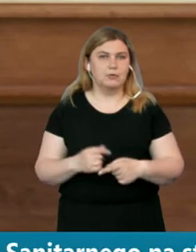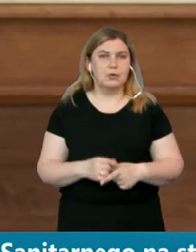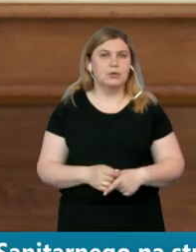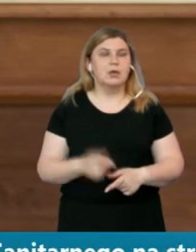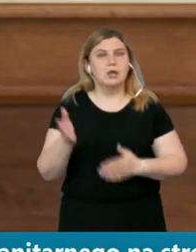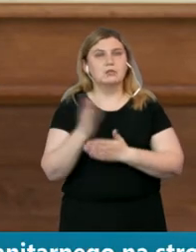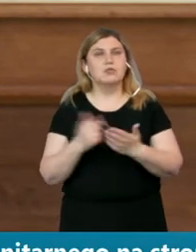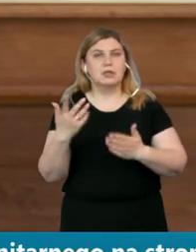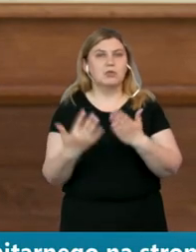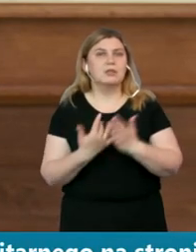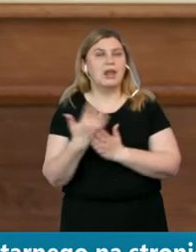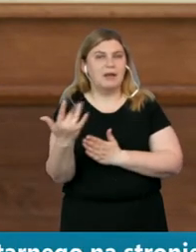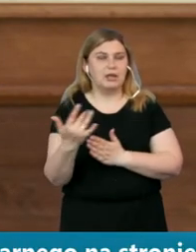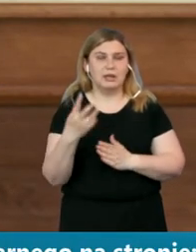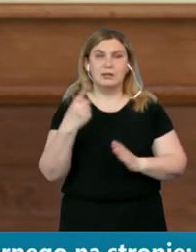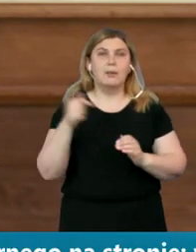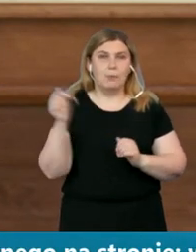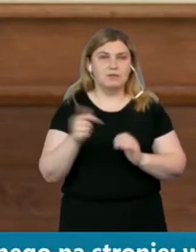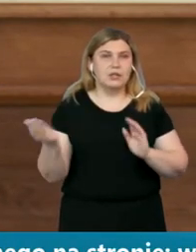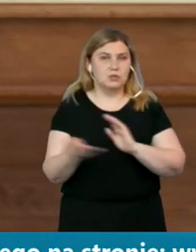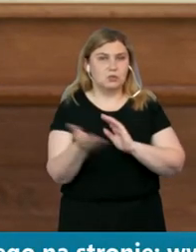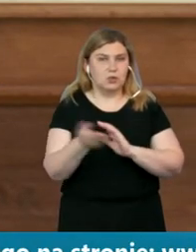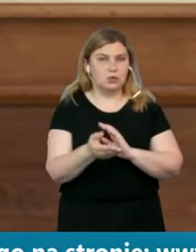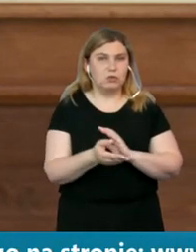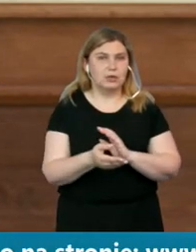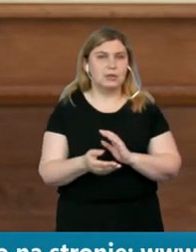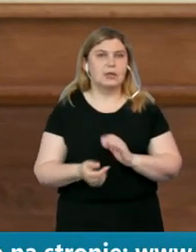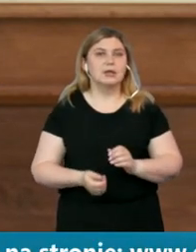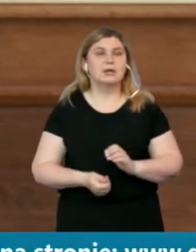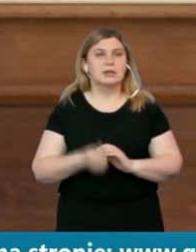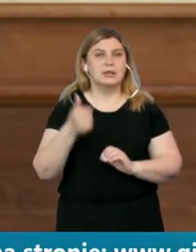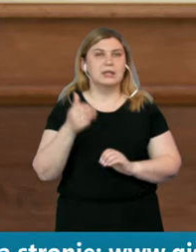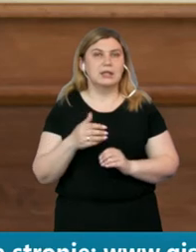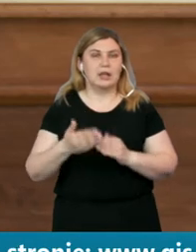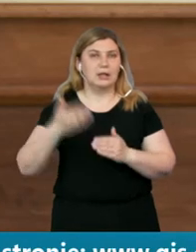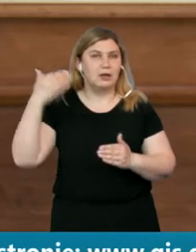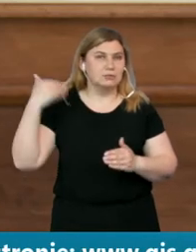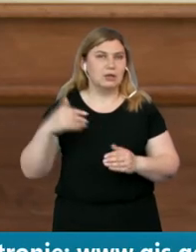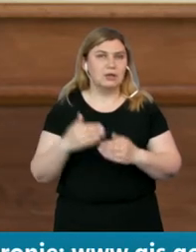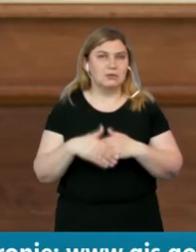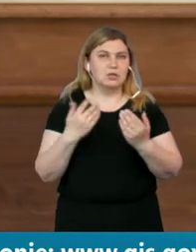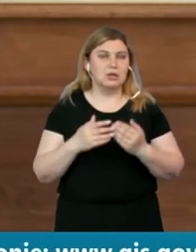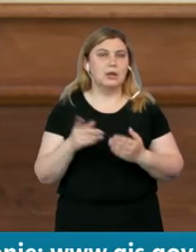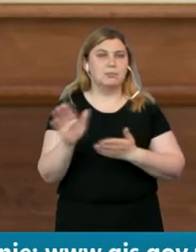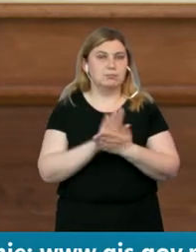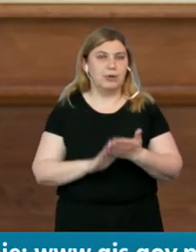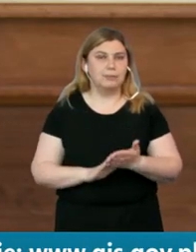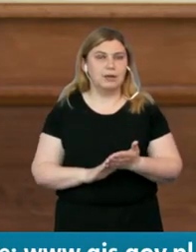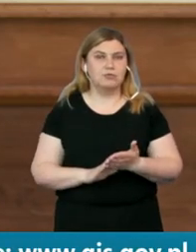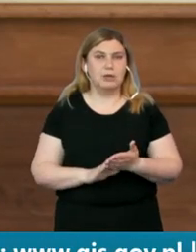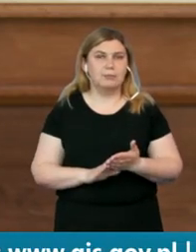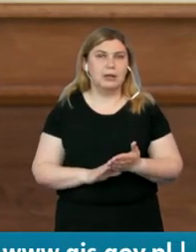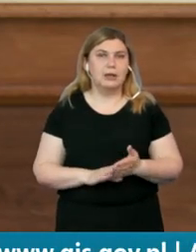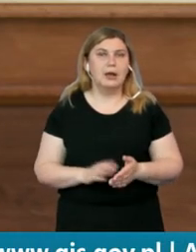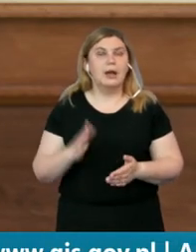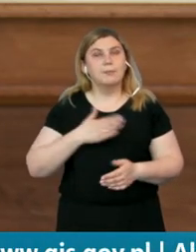część tych trawników nie jest skoszona, powinna być skoszona już paręnaście czasem dni temu, więc za to też przepraszamy, ale